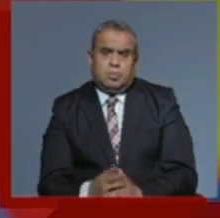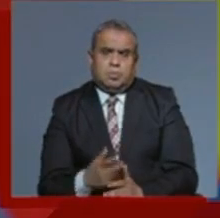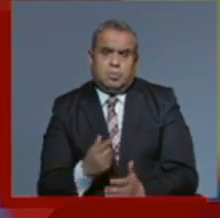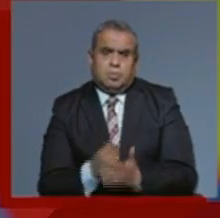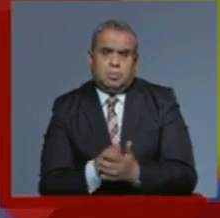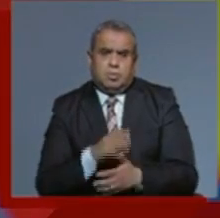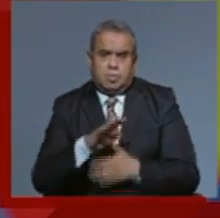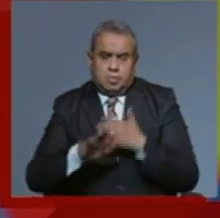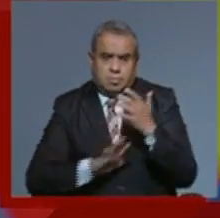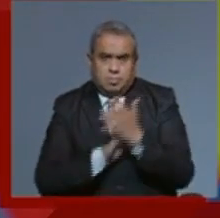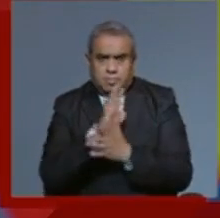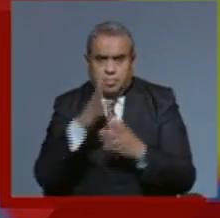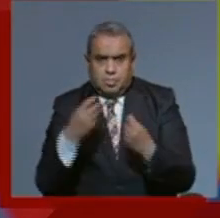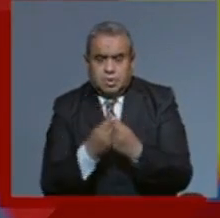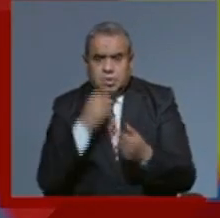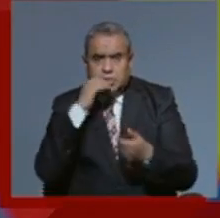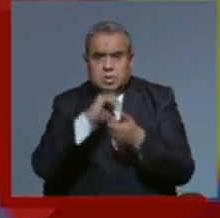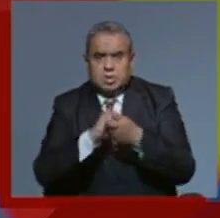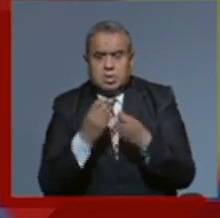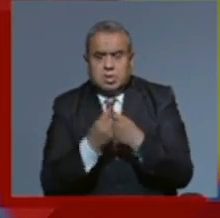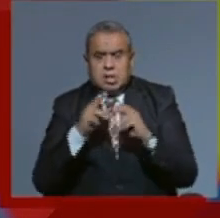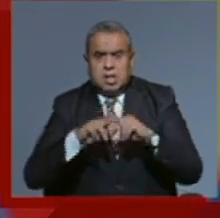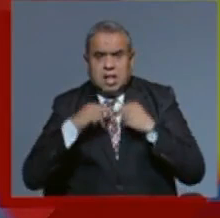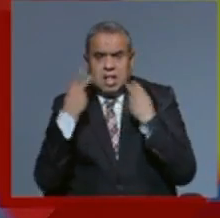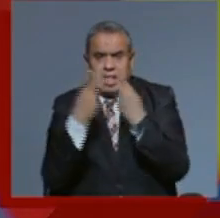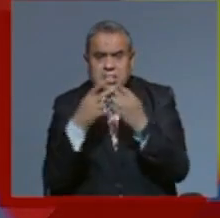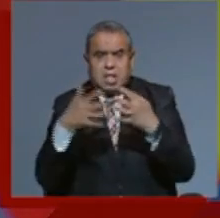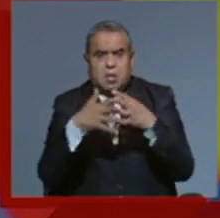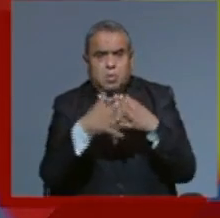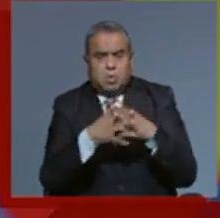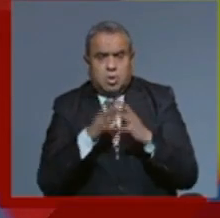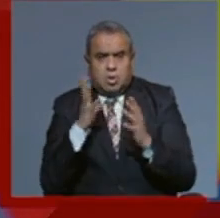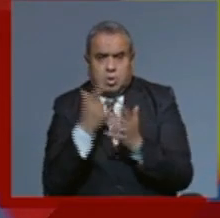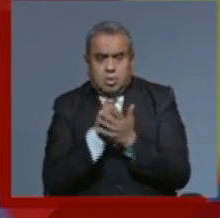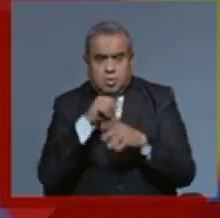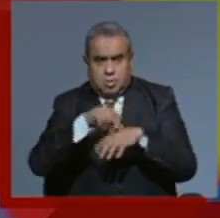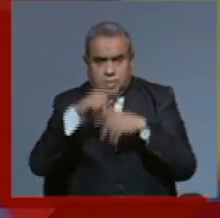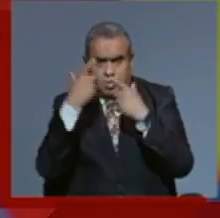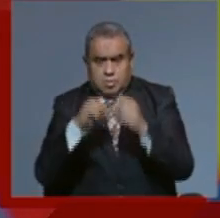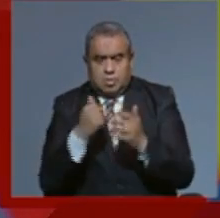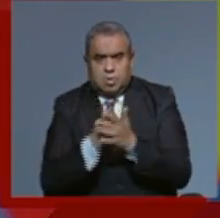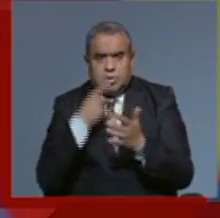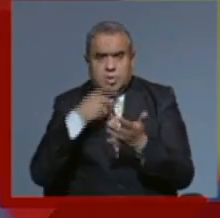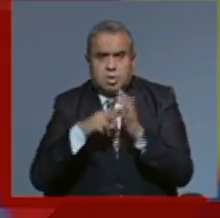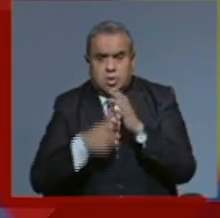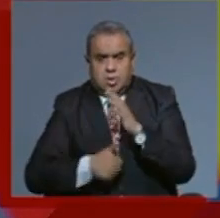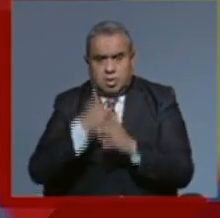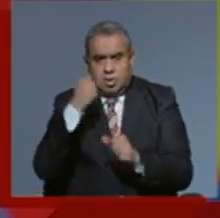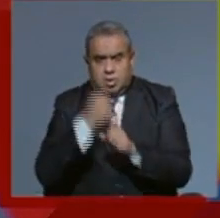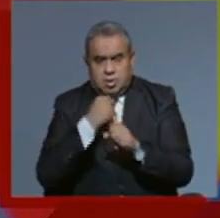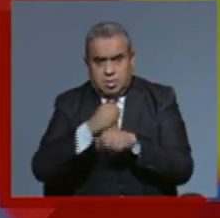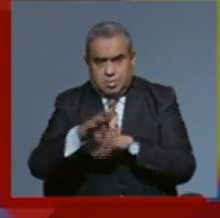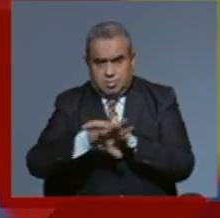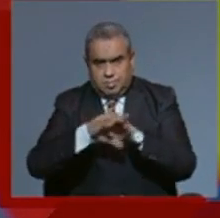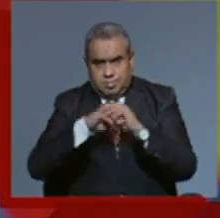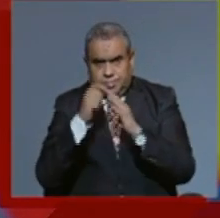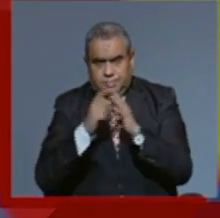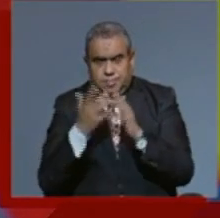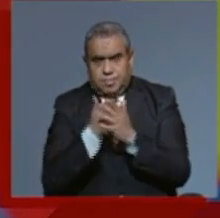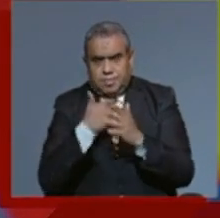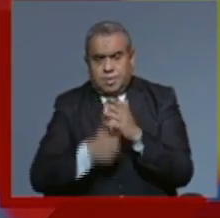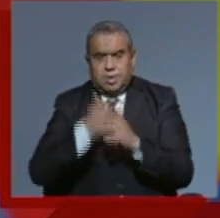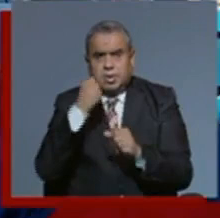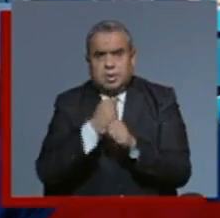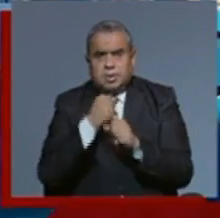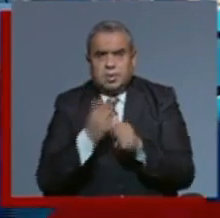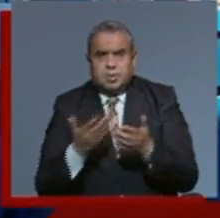المشاركين في العلاقات الدولية. ففي إطار التطور التعاون التجددي مع